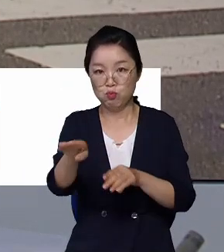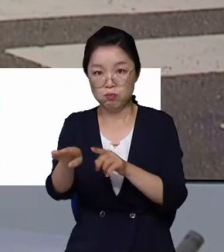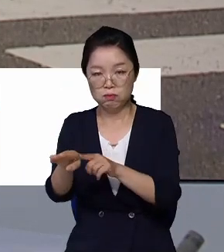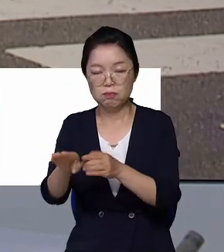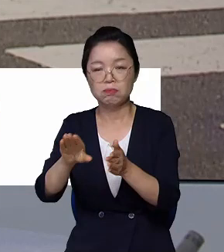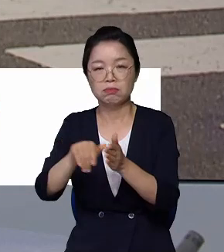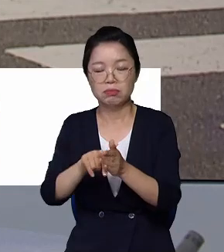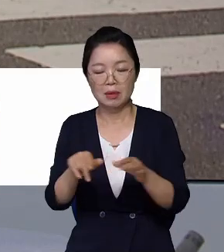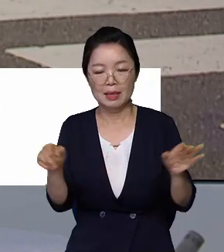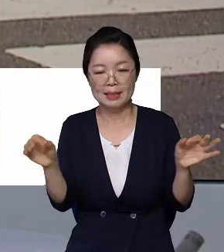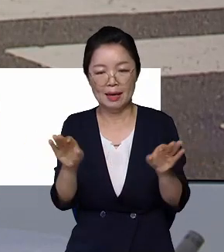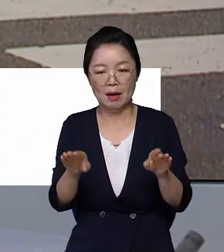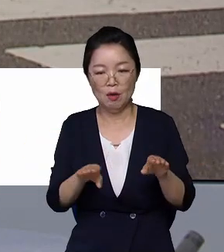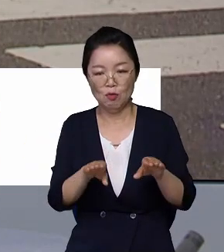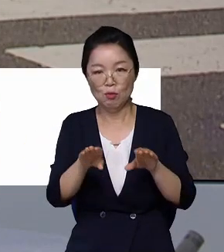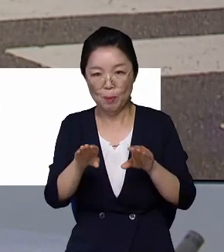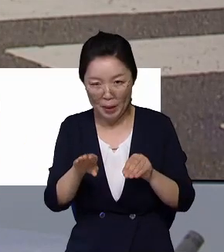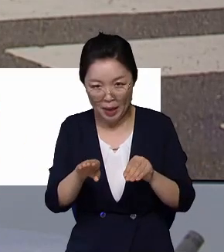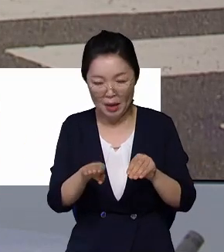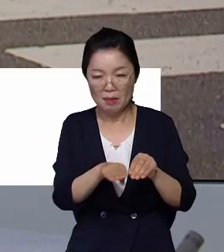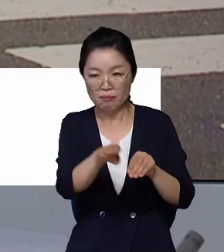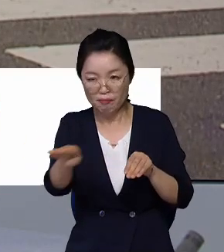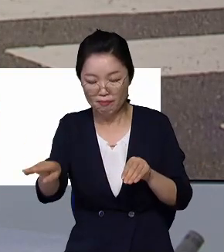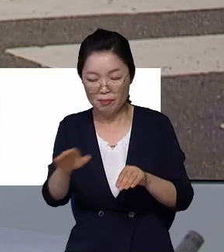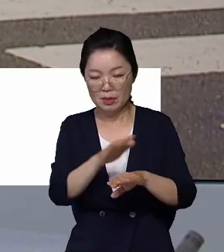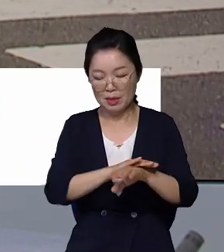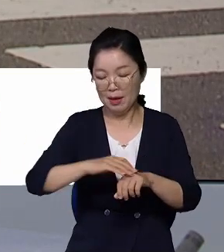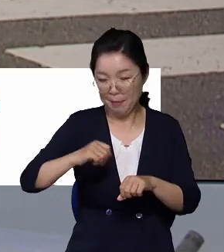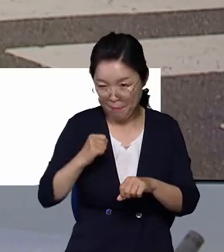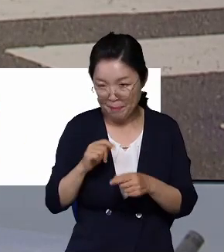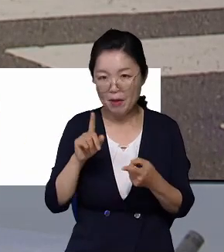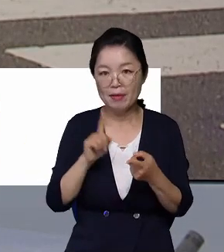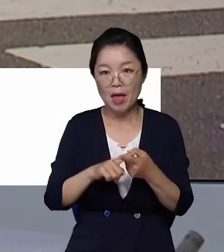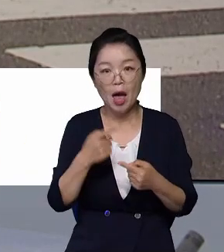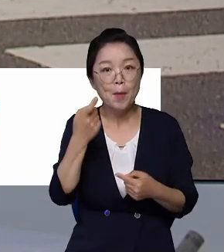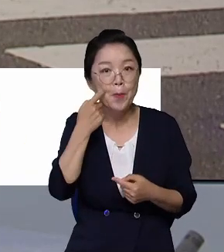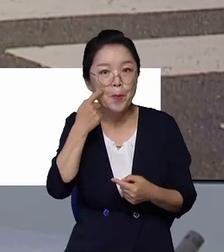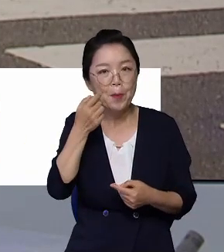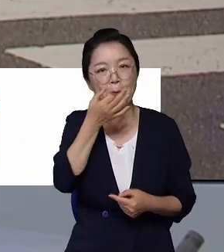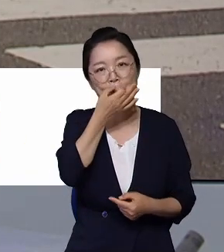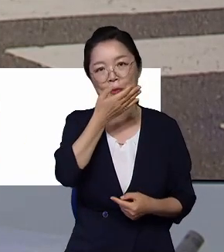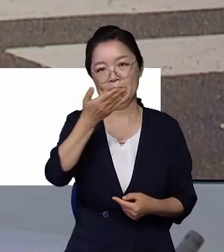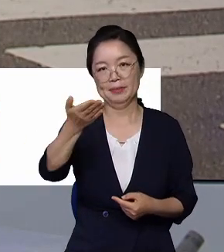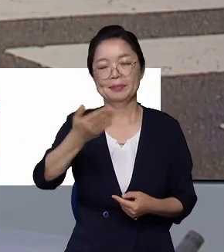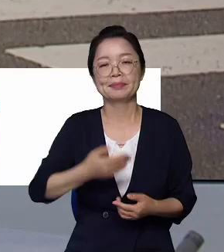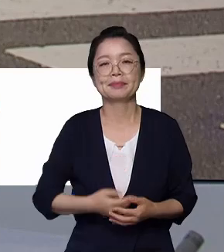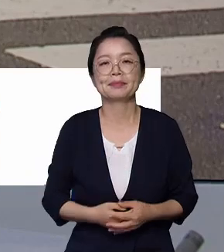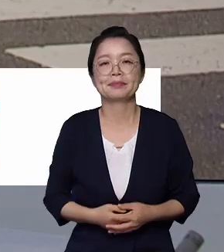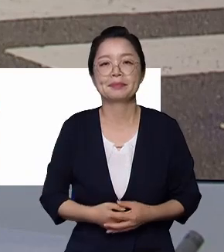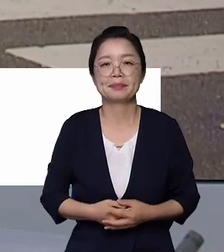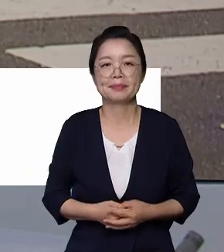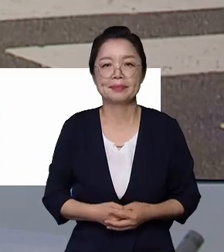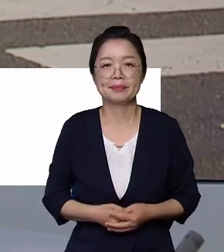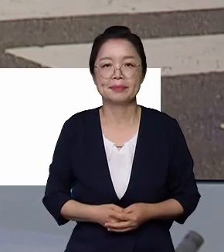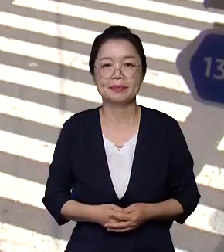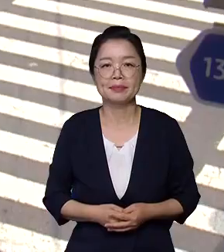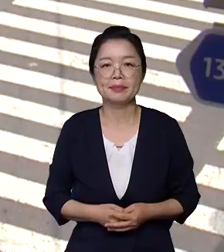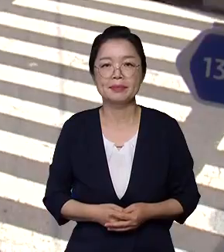일시 정지가 현장에서 얼마나 지켜지고 있는지 구영슬 기자가 단속 현장을 동행 취재했습니다.